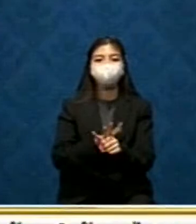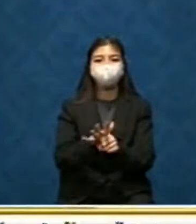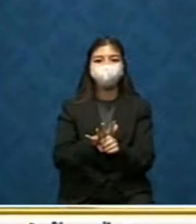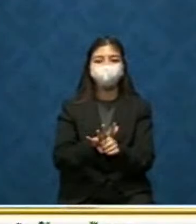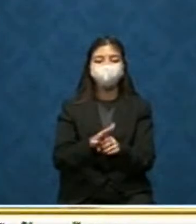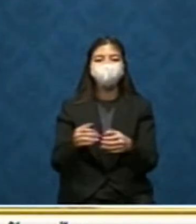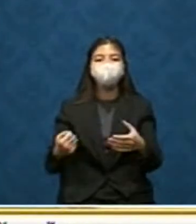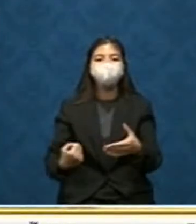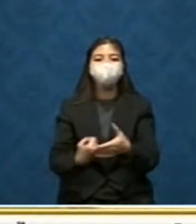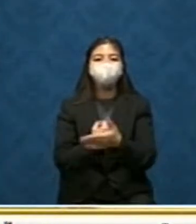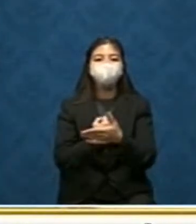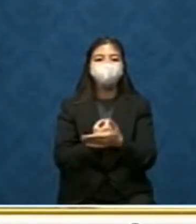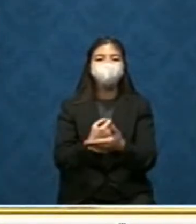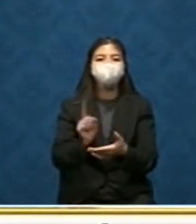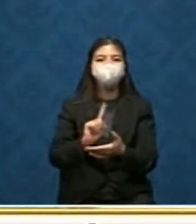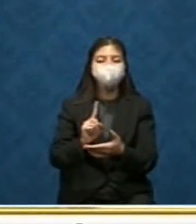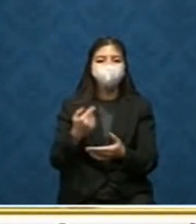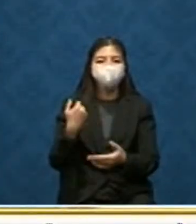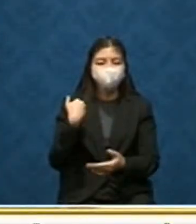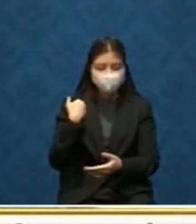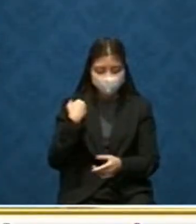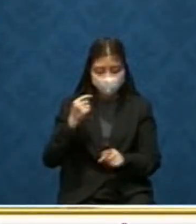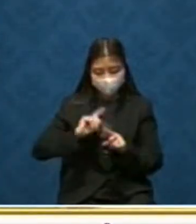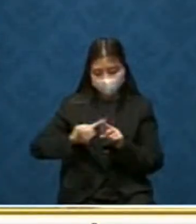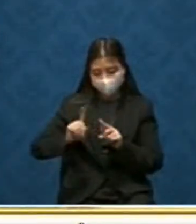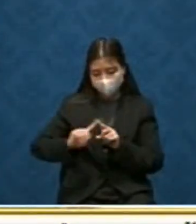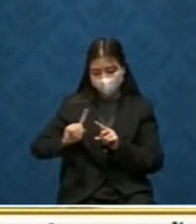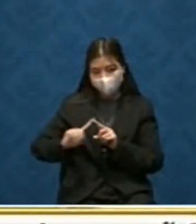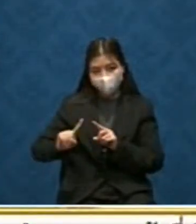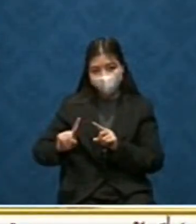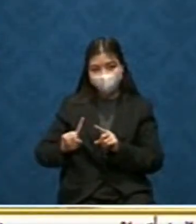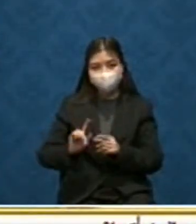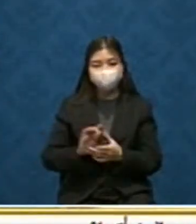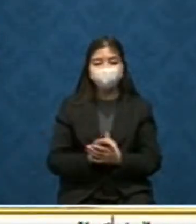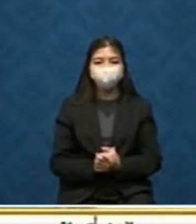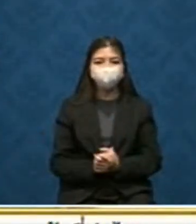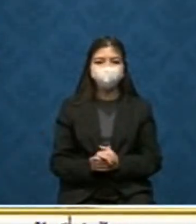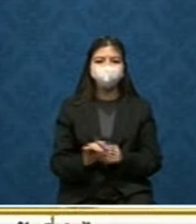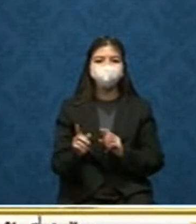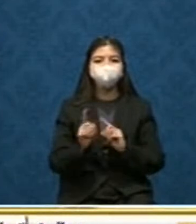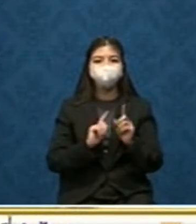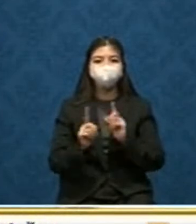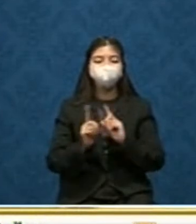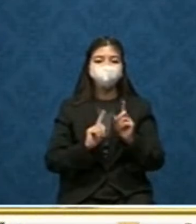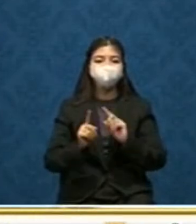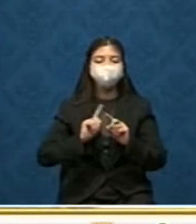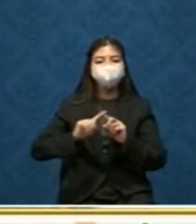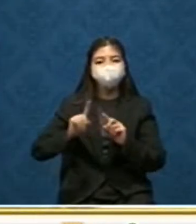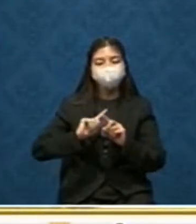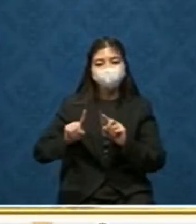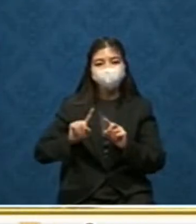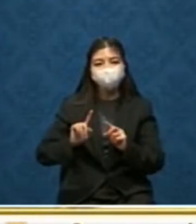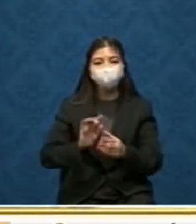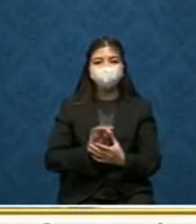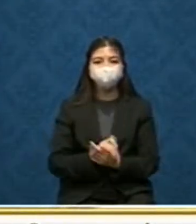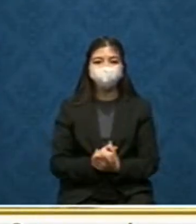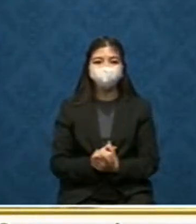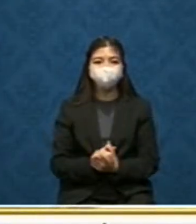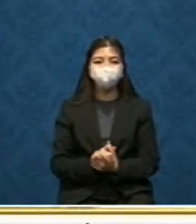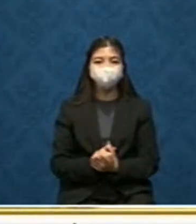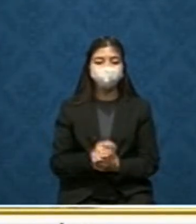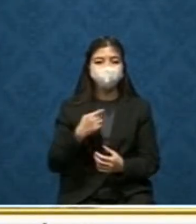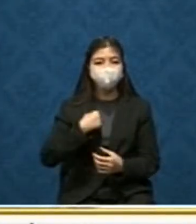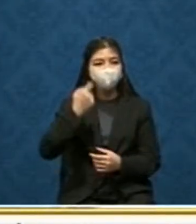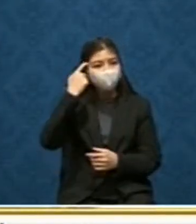ก็เสียดายว่ายัมีอีกหลายเรื่องที่ยัไมได้พู ยัไมได้คุยกันยัไม่ได้สะท้อนกหวงว่า